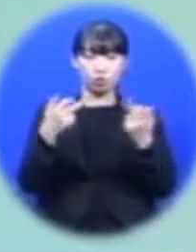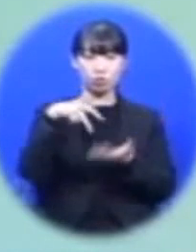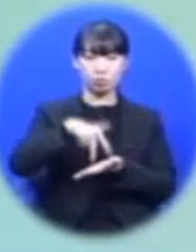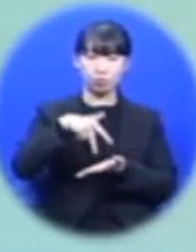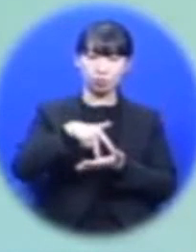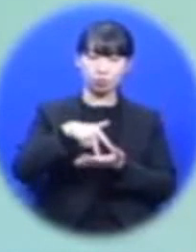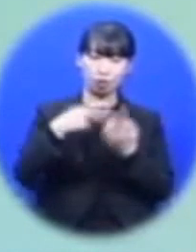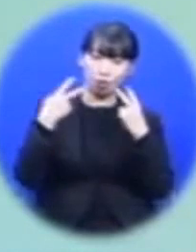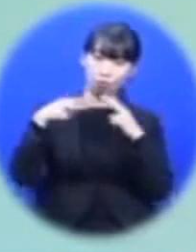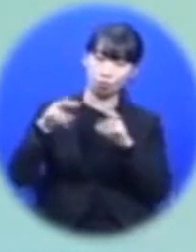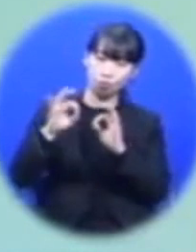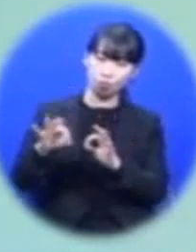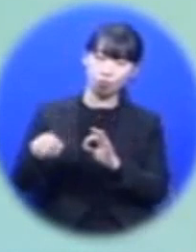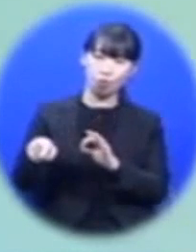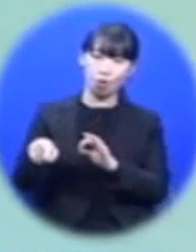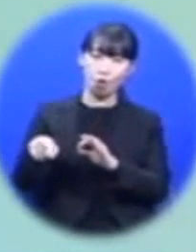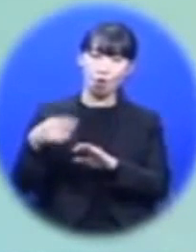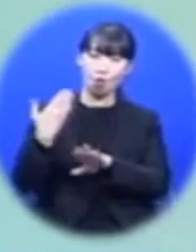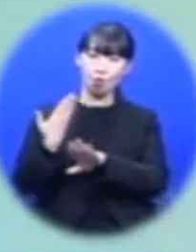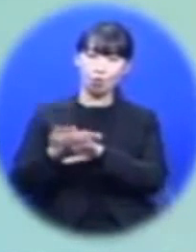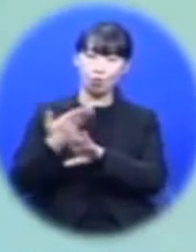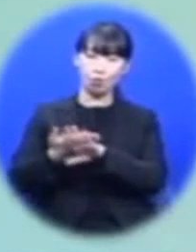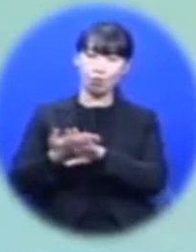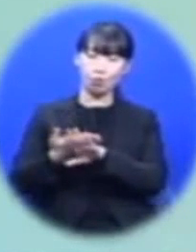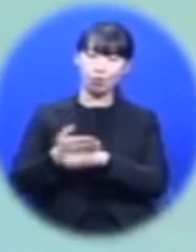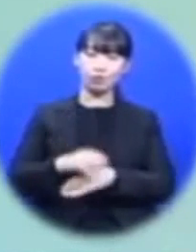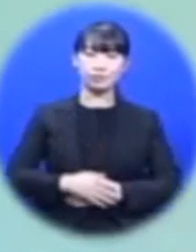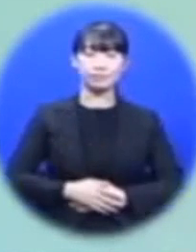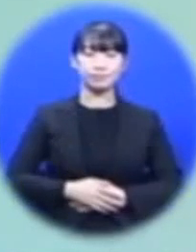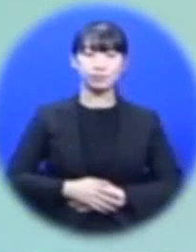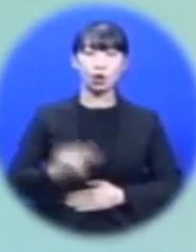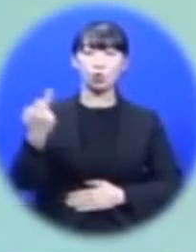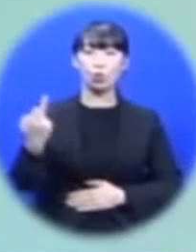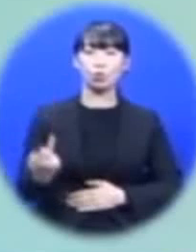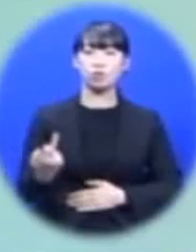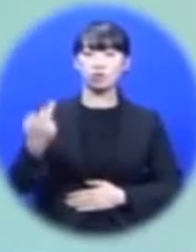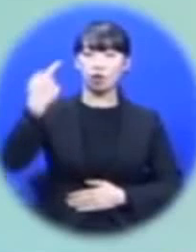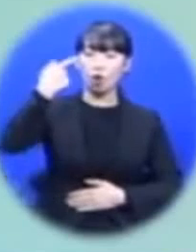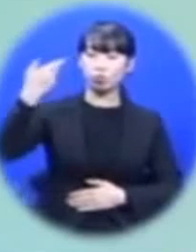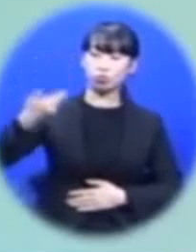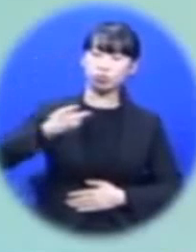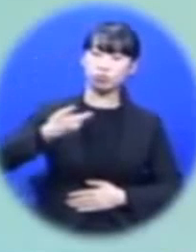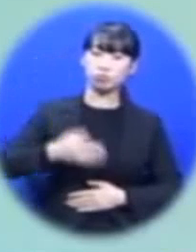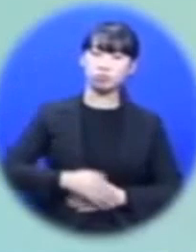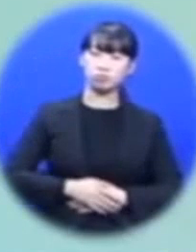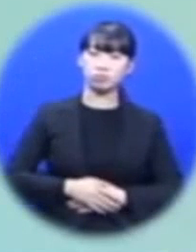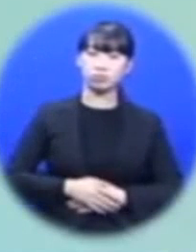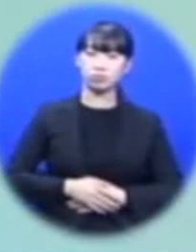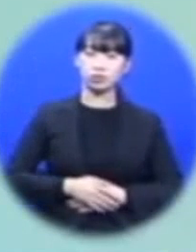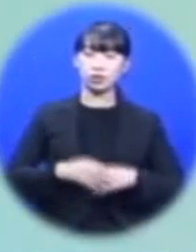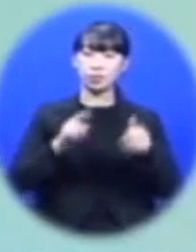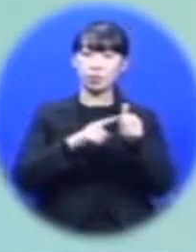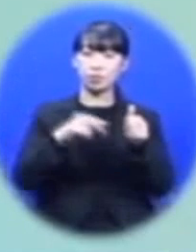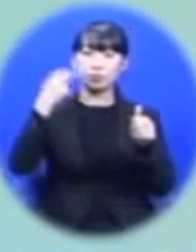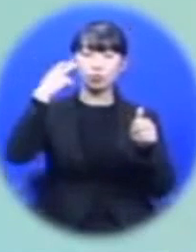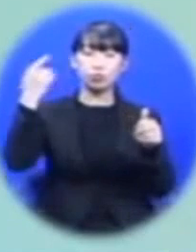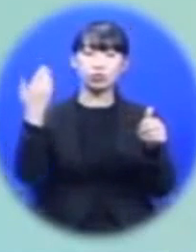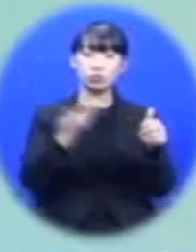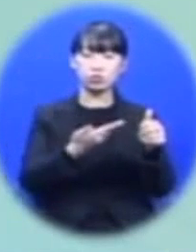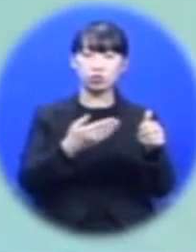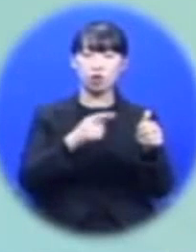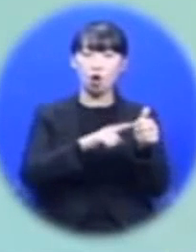달라졌다 어느날 갑자기 동생이 형인 자기에게 묻더래요 형 형에게는 진정한